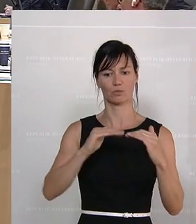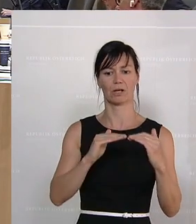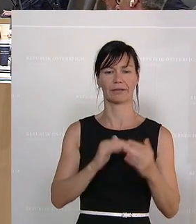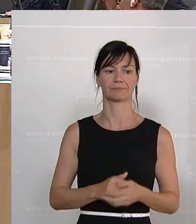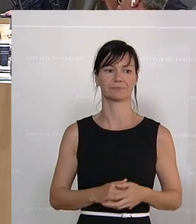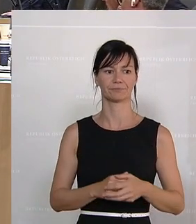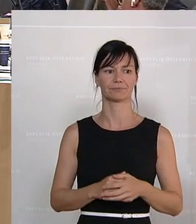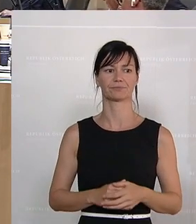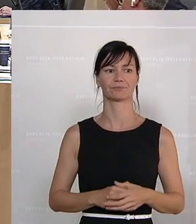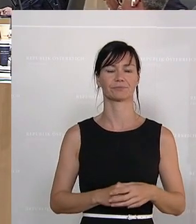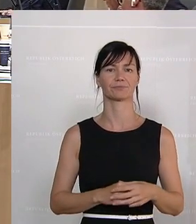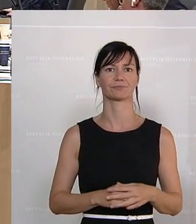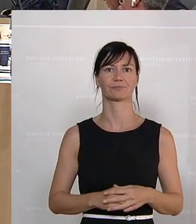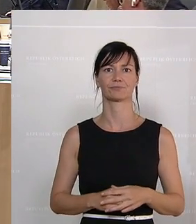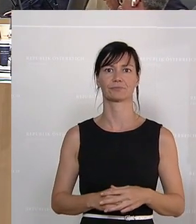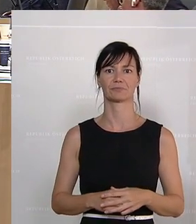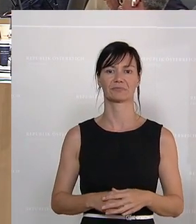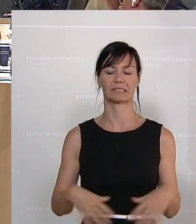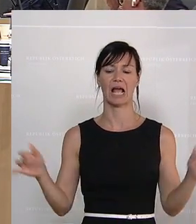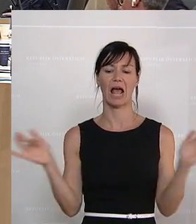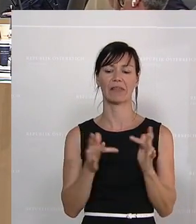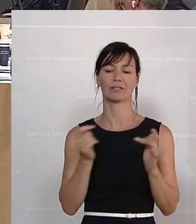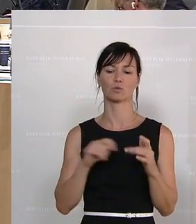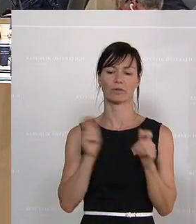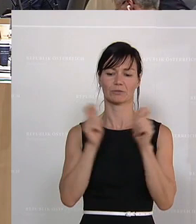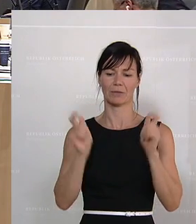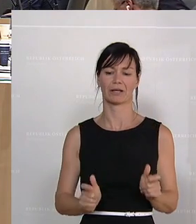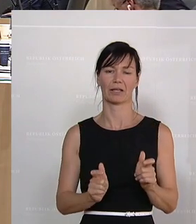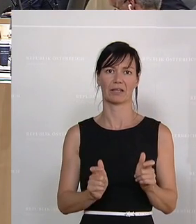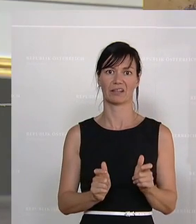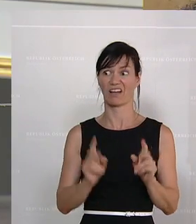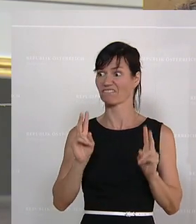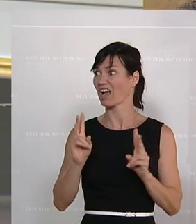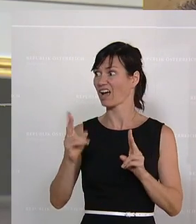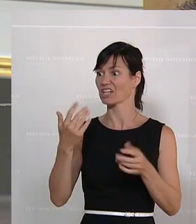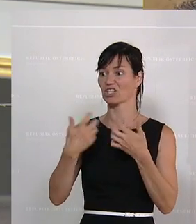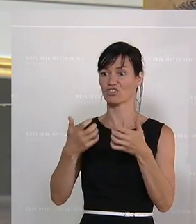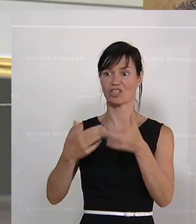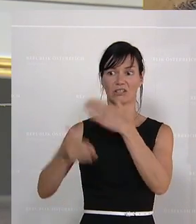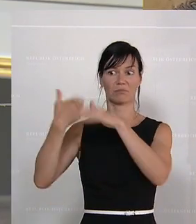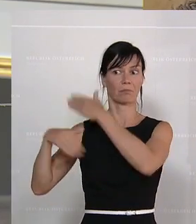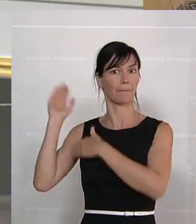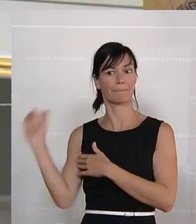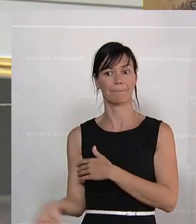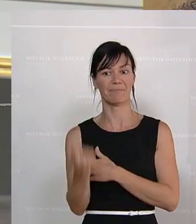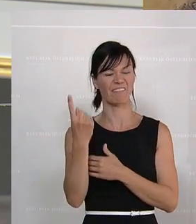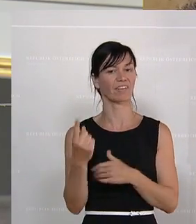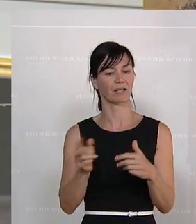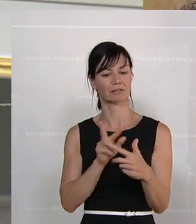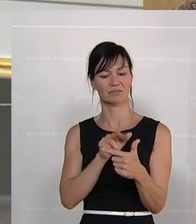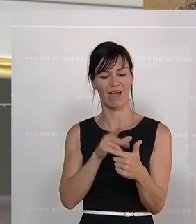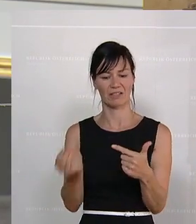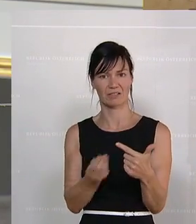das nunmehrige die teuerung paket ist wirklich historisches paket für familien weil wir bauen auf zwei pfeilern auf zum einen